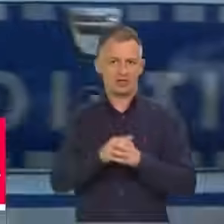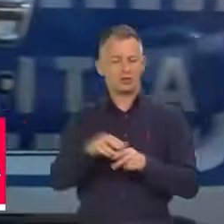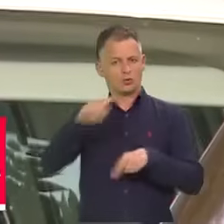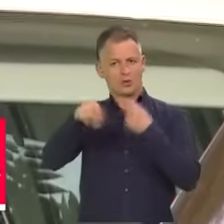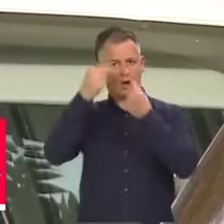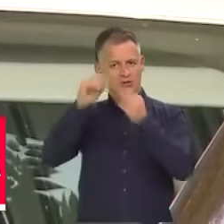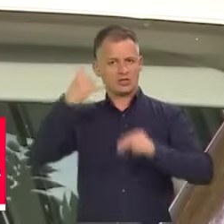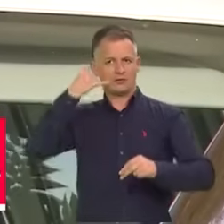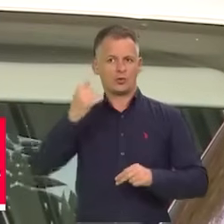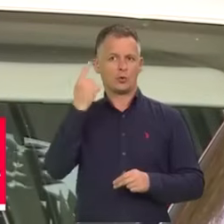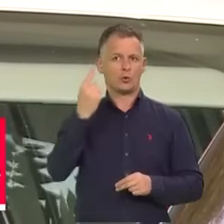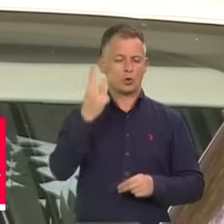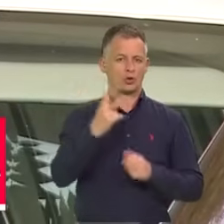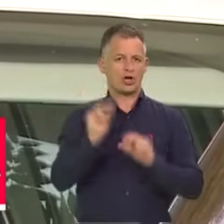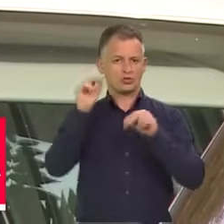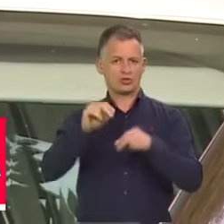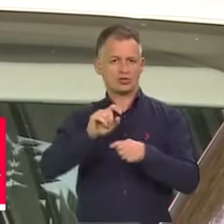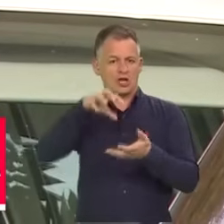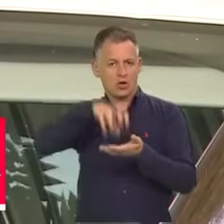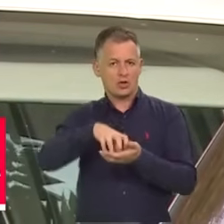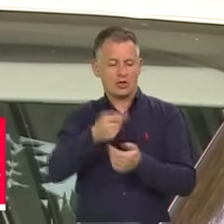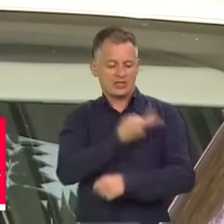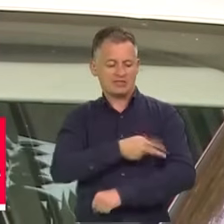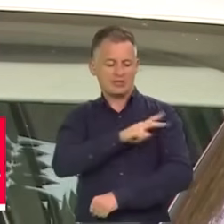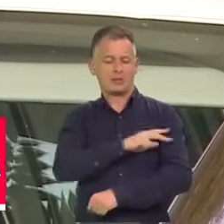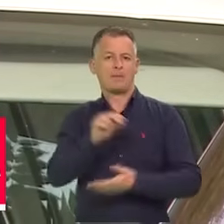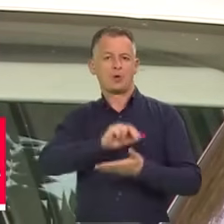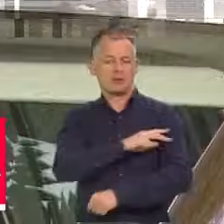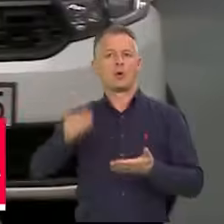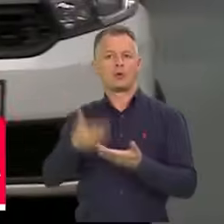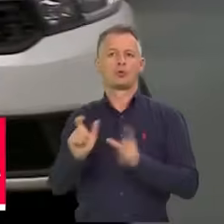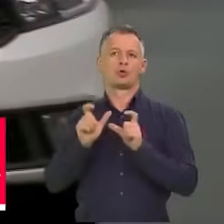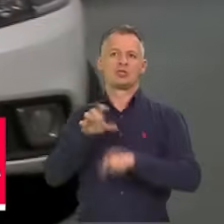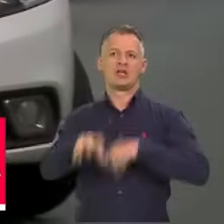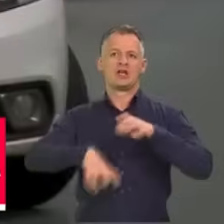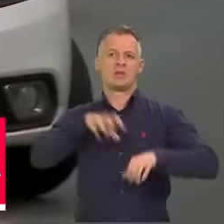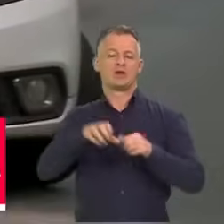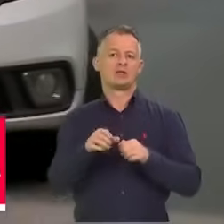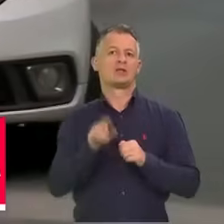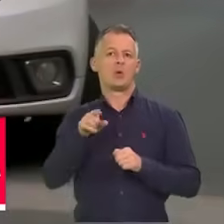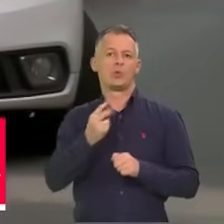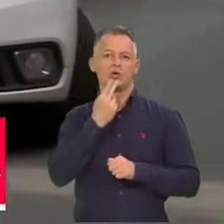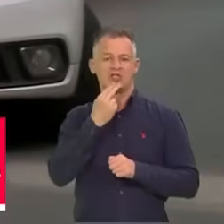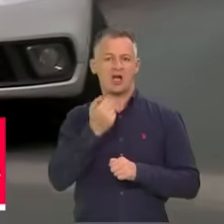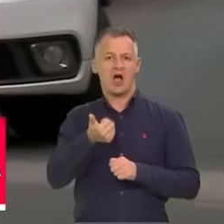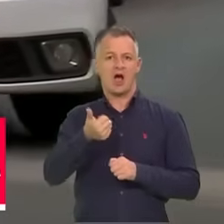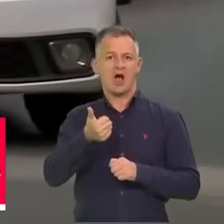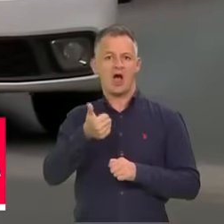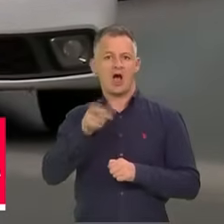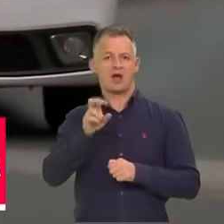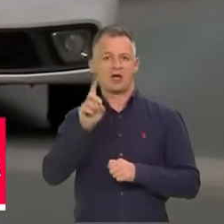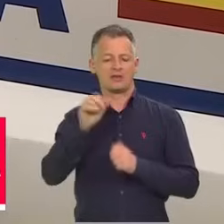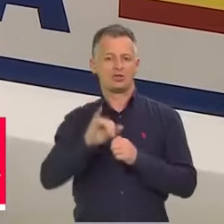imediat la 112 și la fața locului au ajuns reprezentanții Biroului pentru Protecția Animalelor din cadrul Poliției Arad,